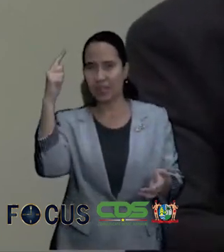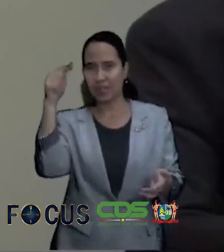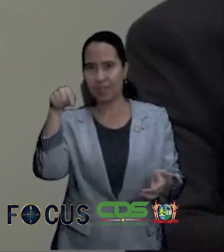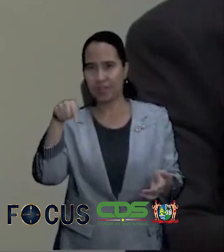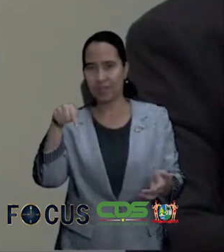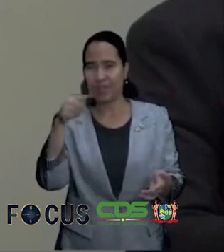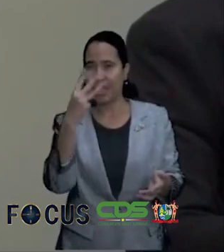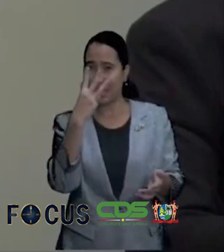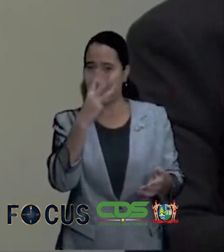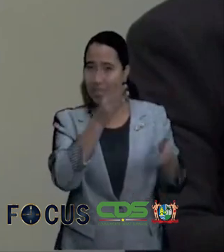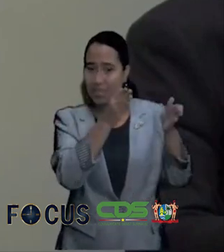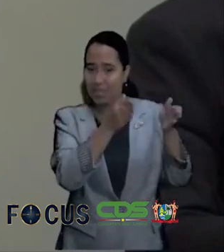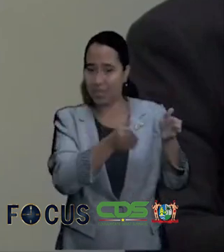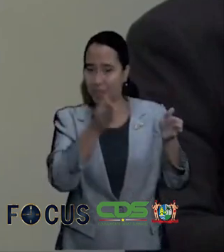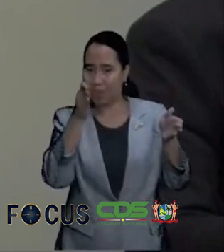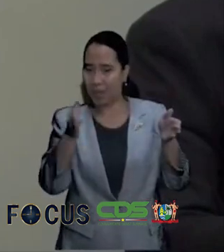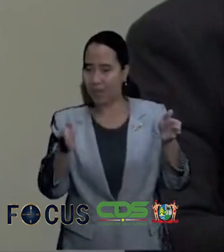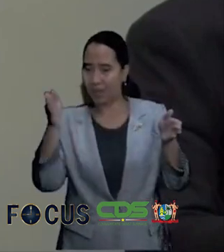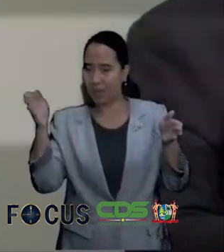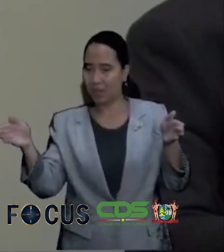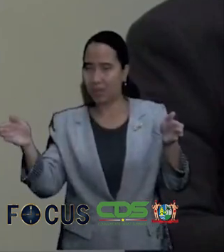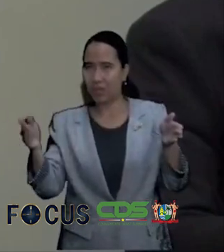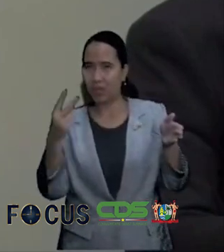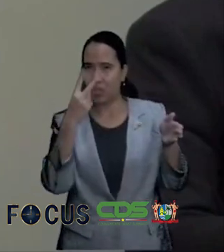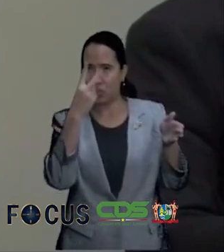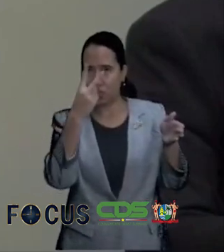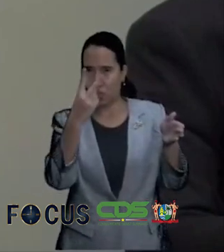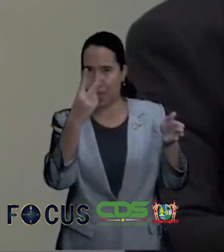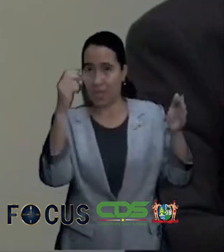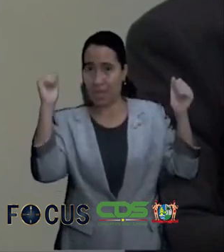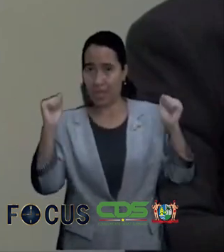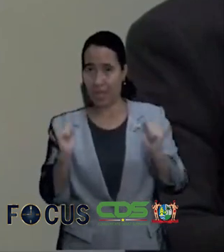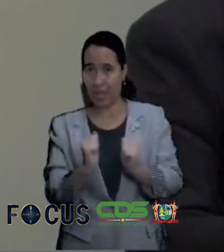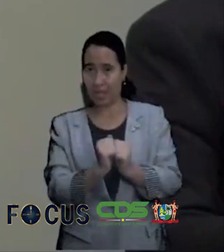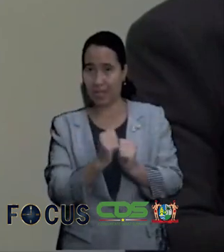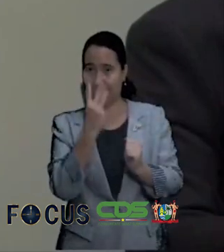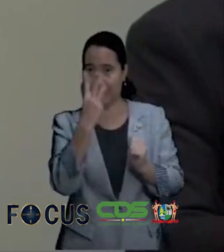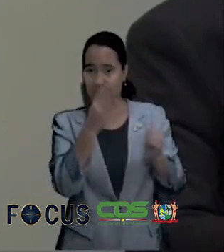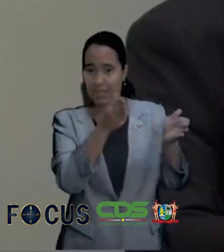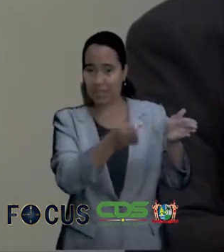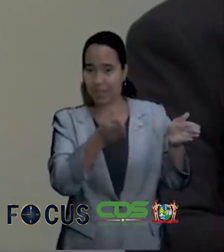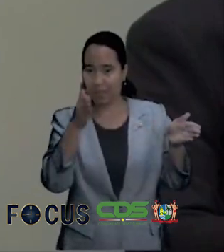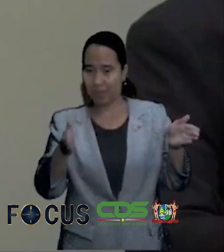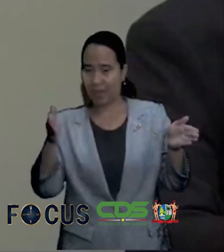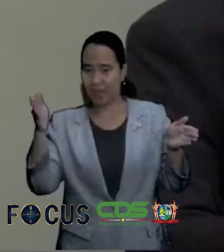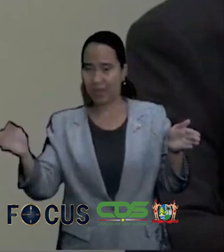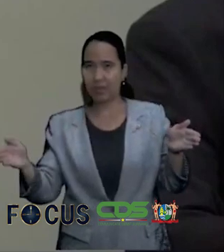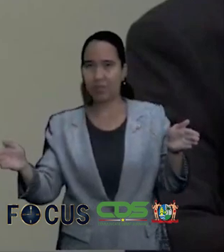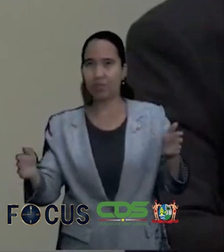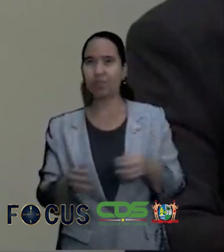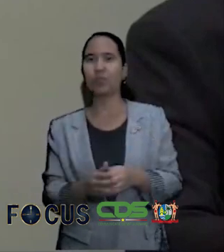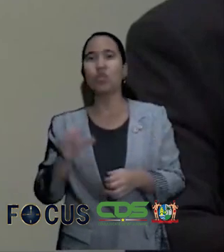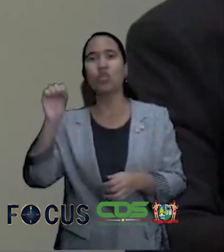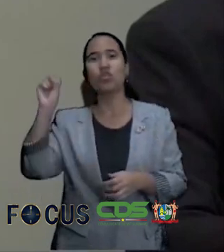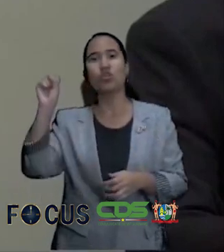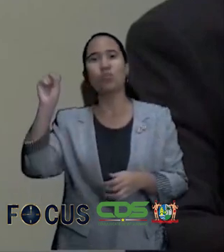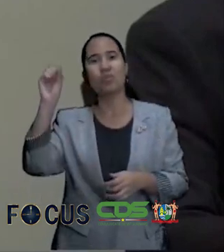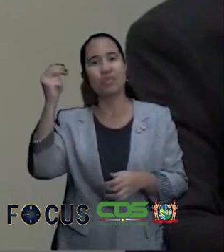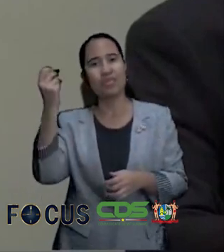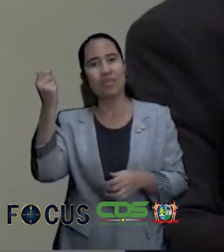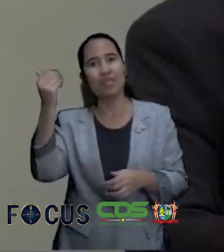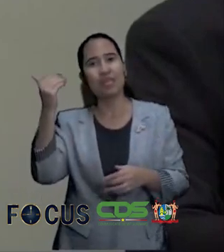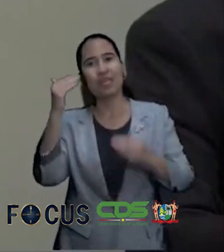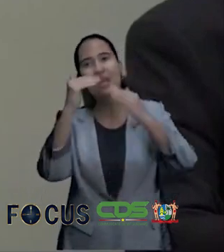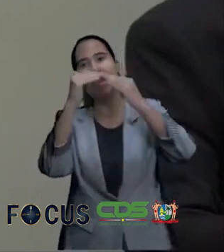in 3 termijnen, dus 2 jaar, 3 termijnen, de subsidie zouden afbouwen.